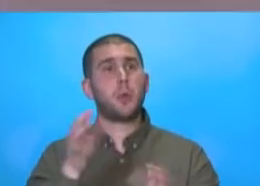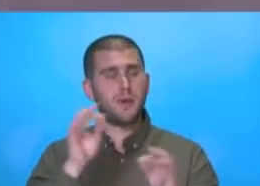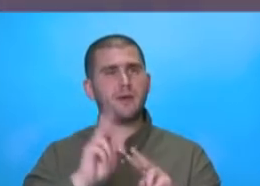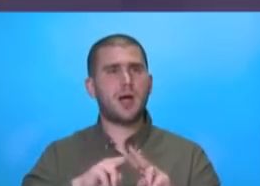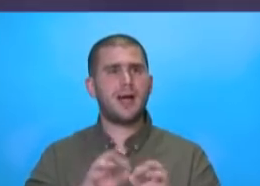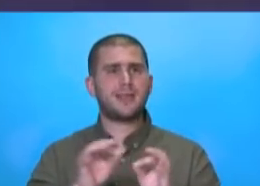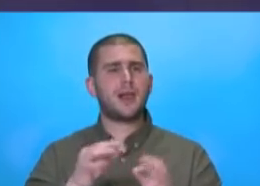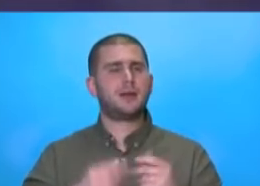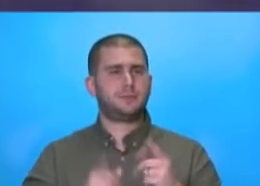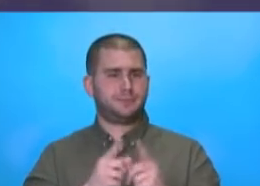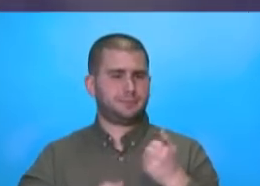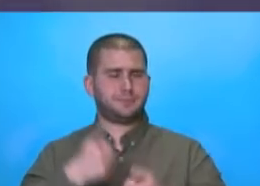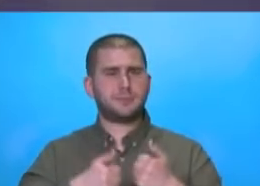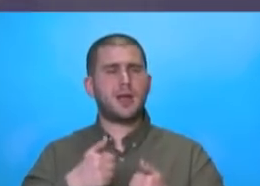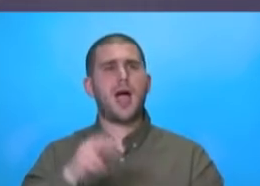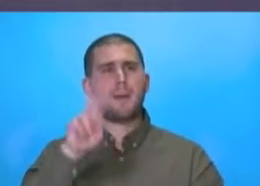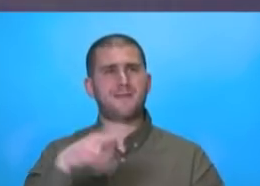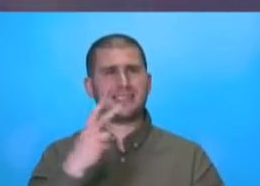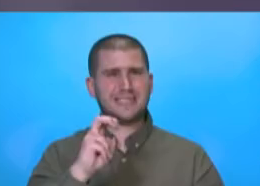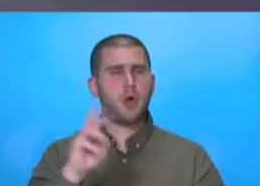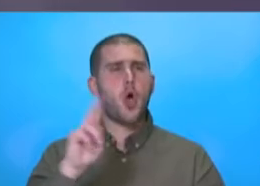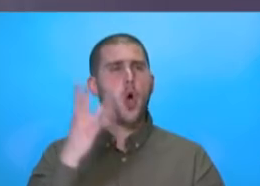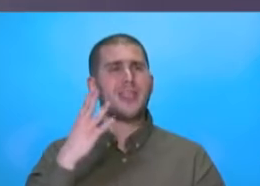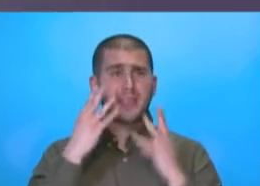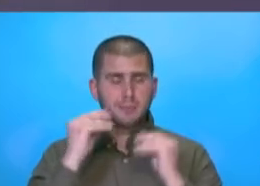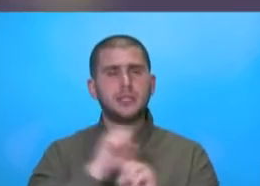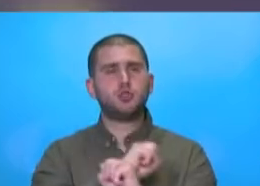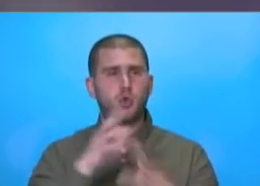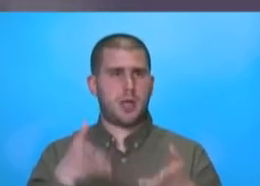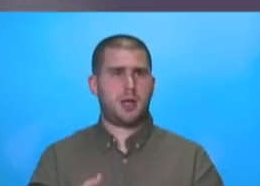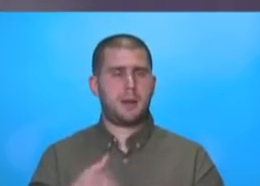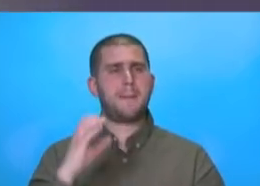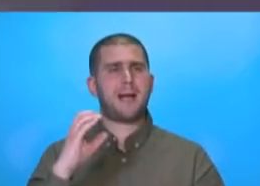המרוץ לקראת אירוויזיון 2020 ברוטרדם, שישודר אצלנו